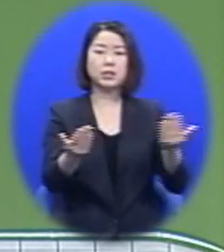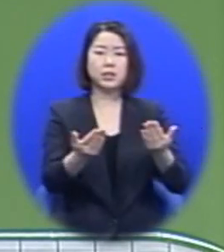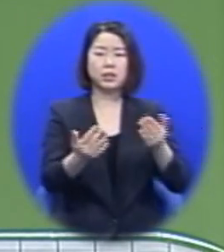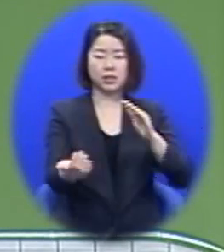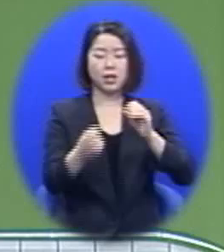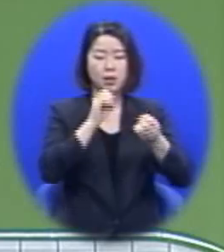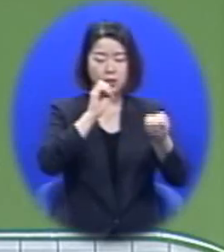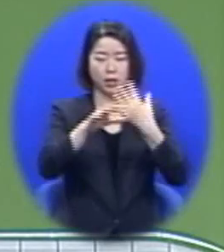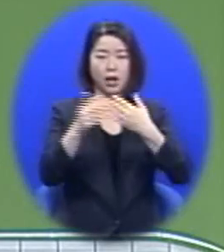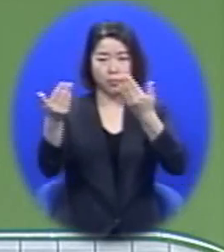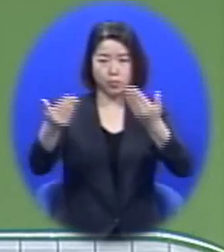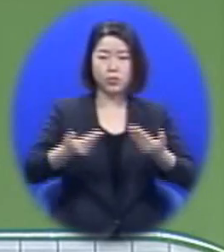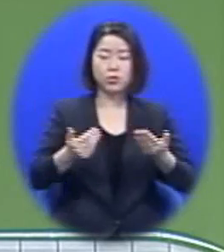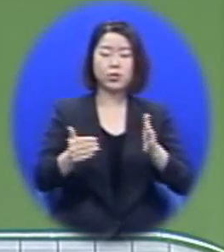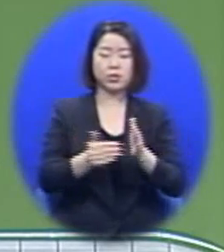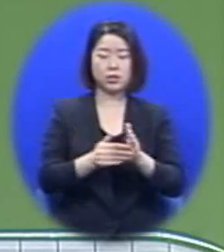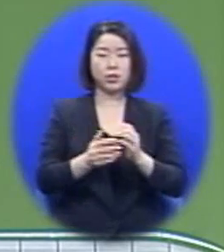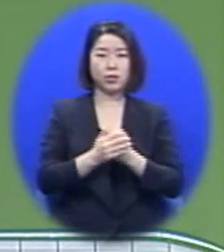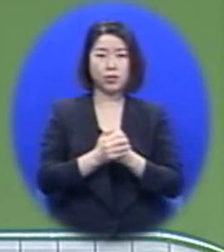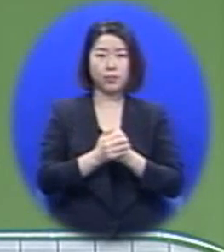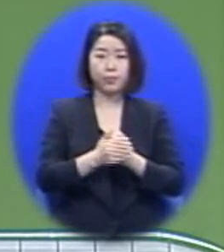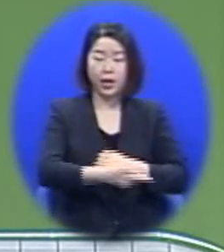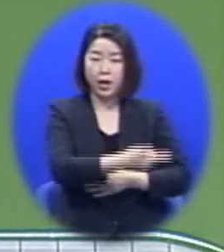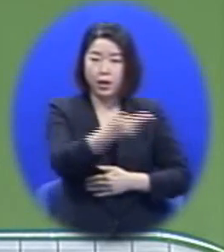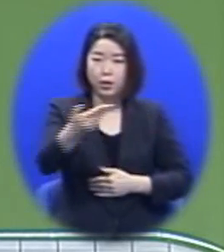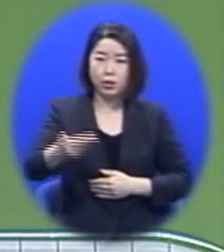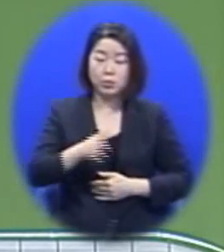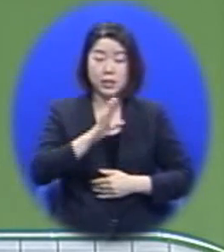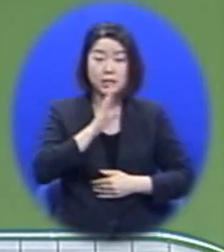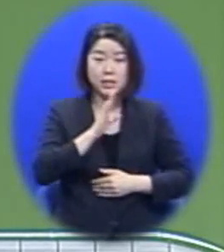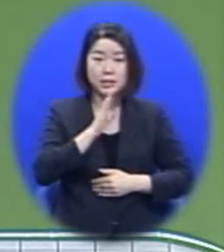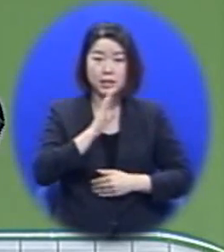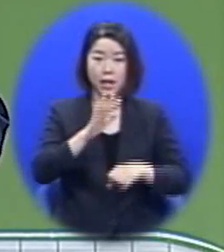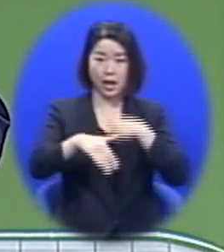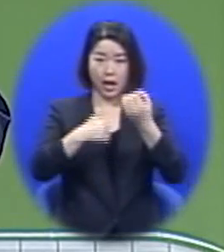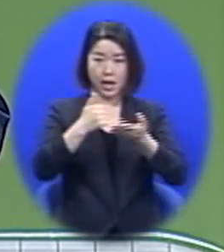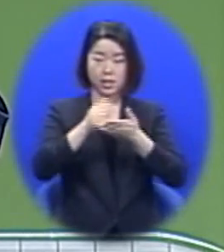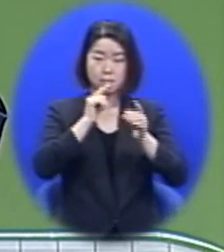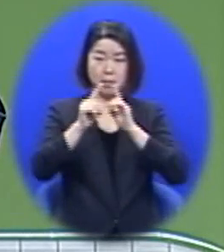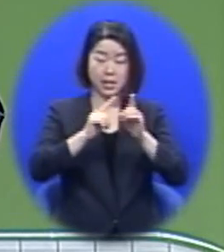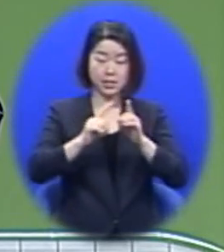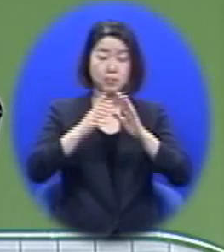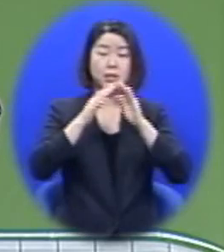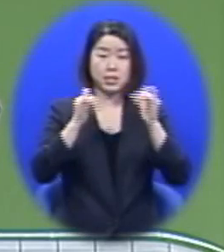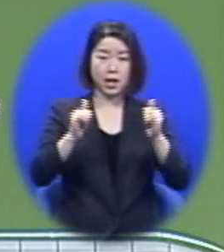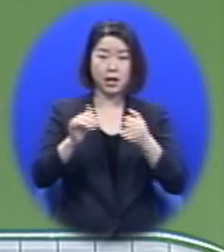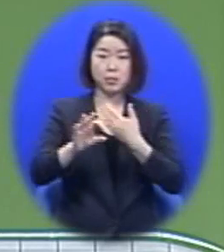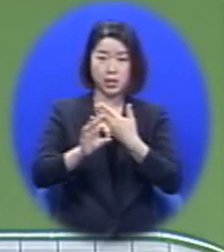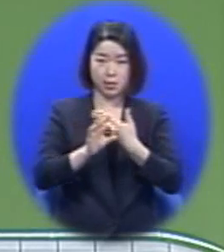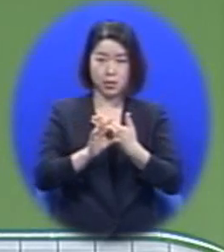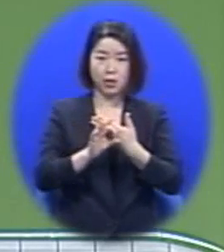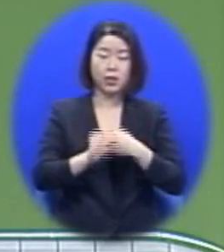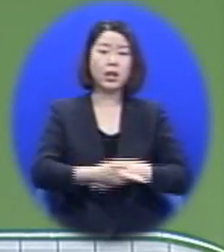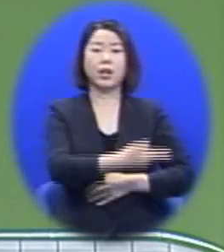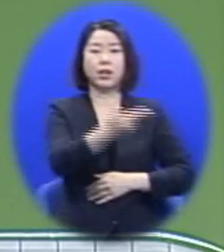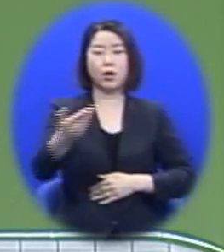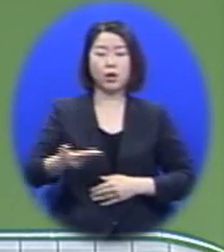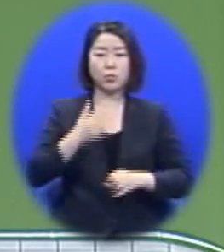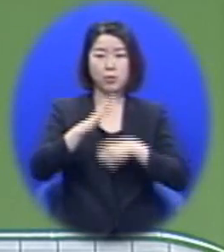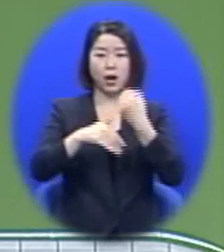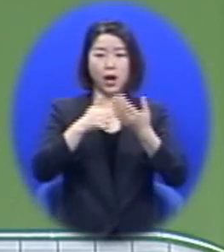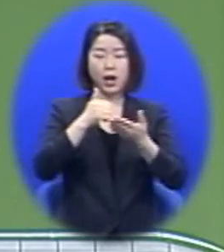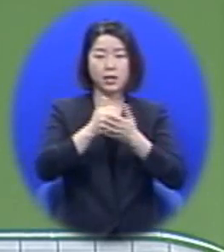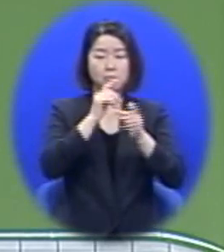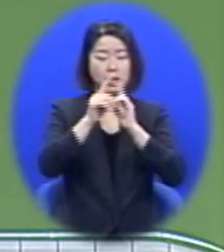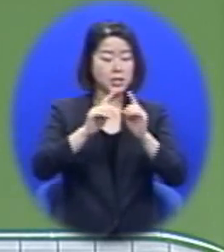것입니다. 여러분이 진짜 하나님의 말씀의 사람이라면, 여러분이 하나님의 말씀에